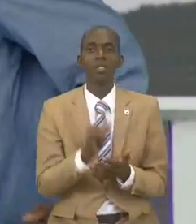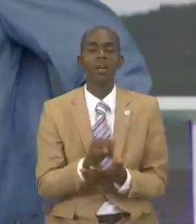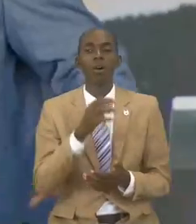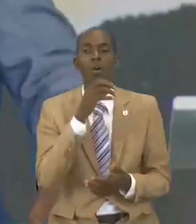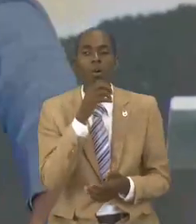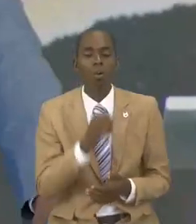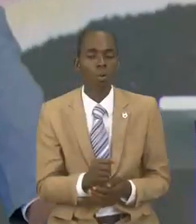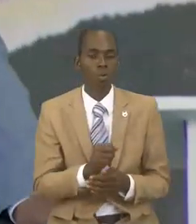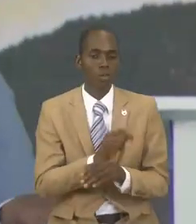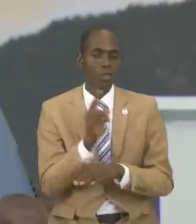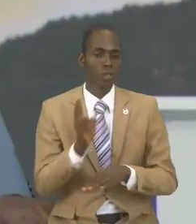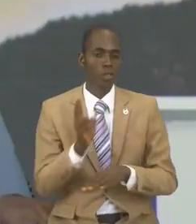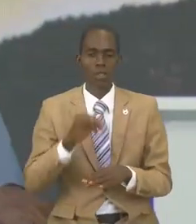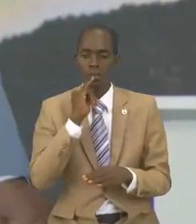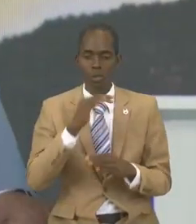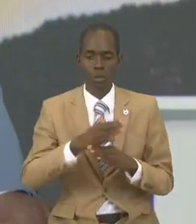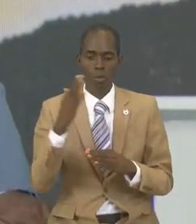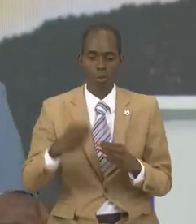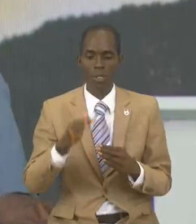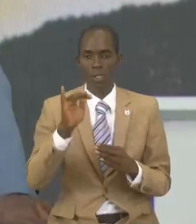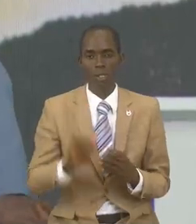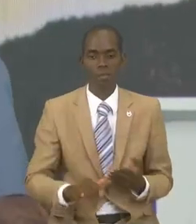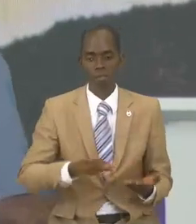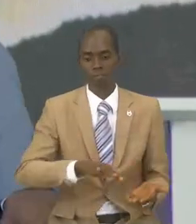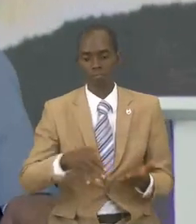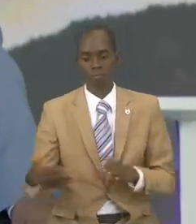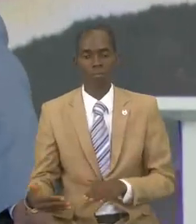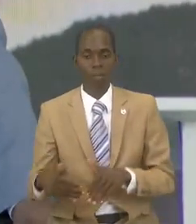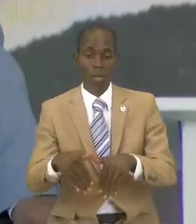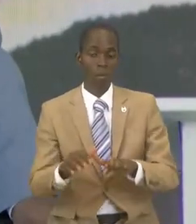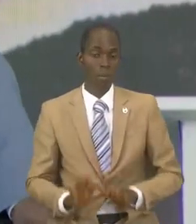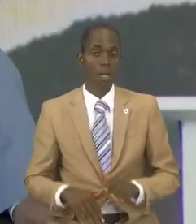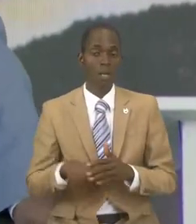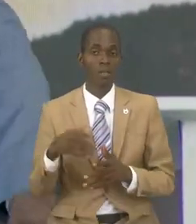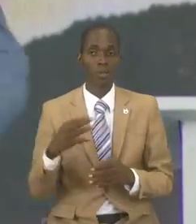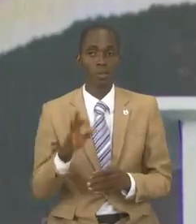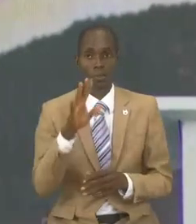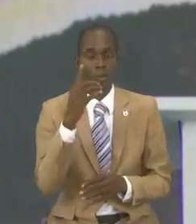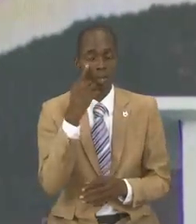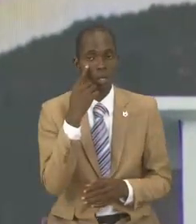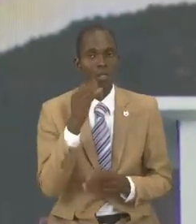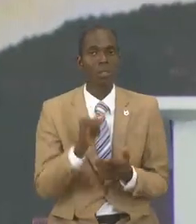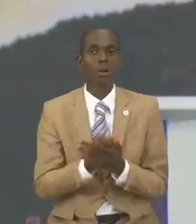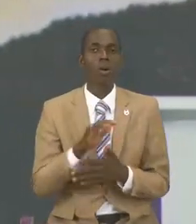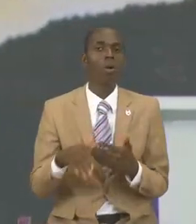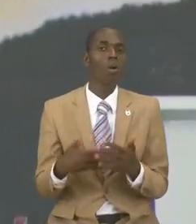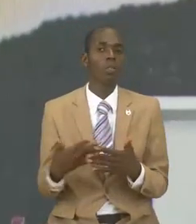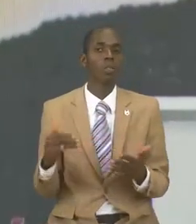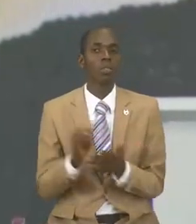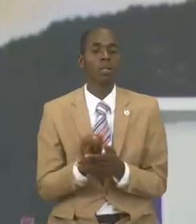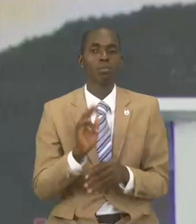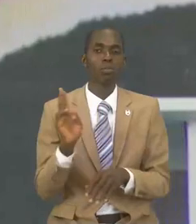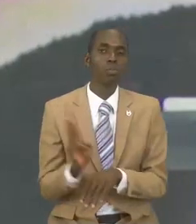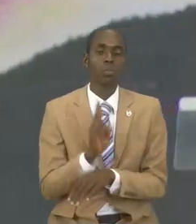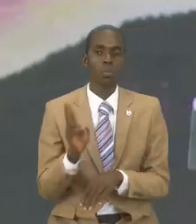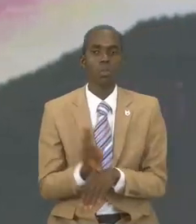entièrement et le vieil homme est complètement enseveli et toutes ces choses qui